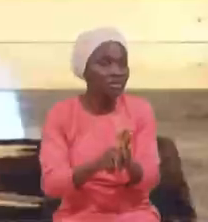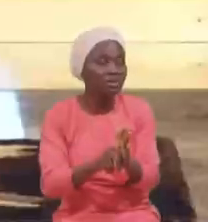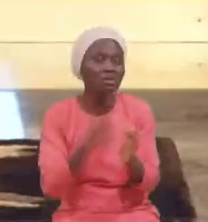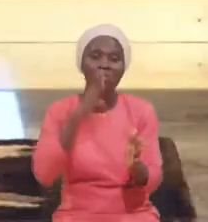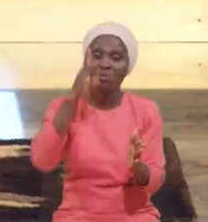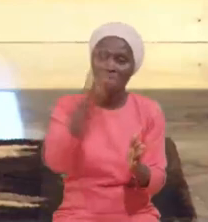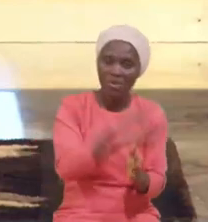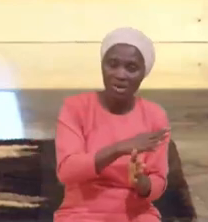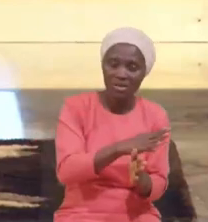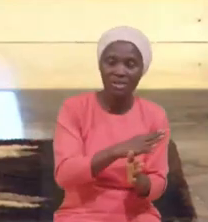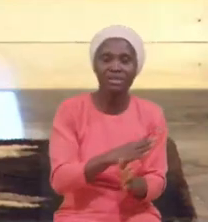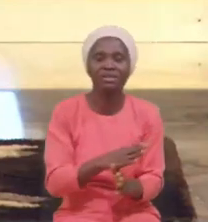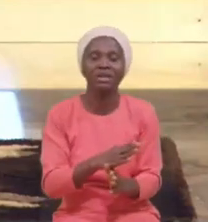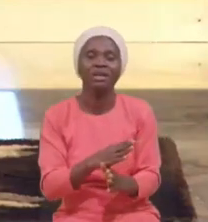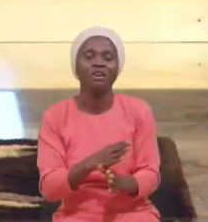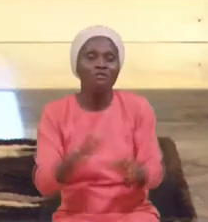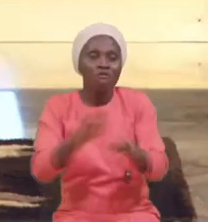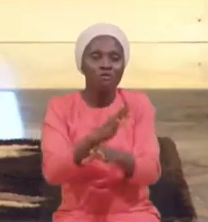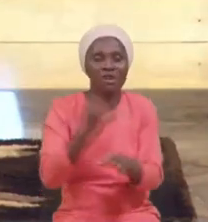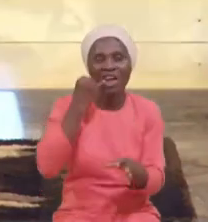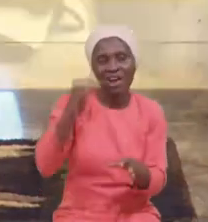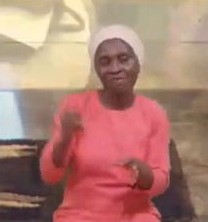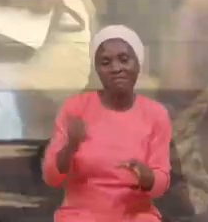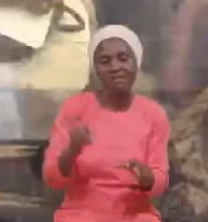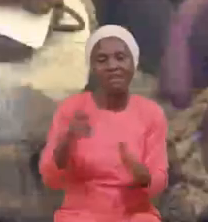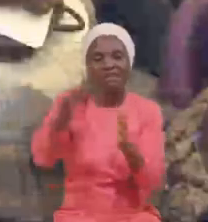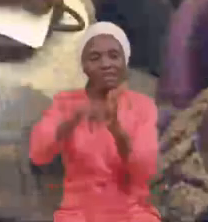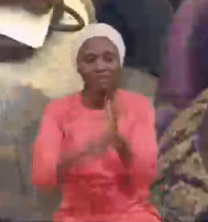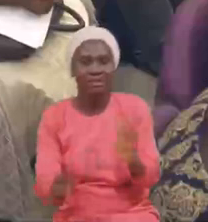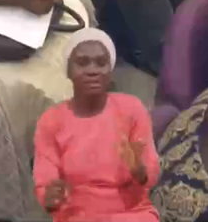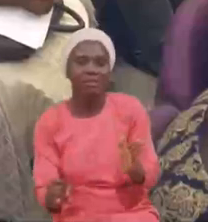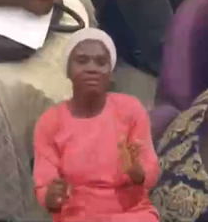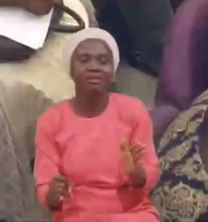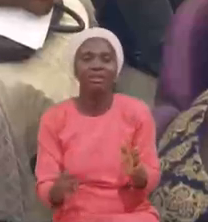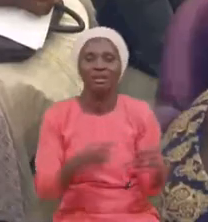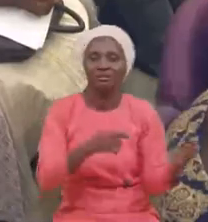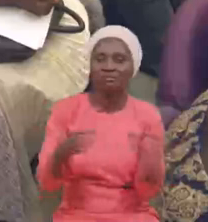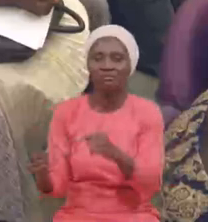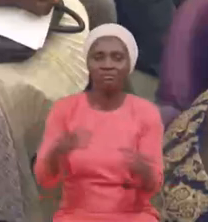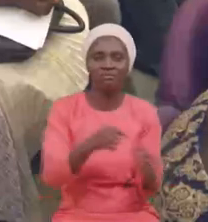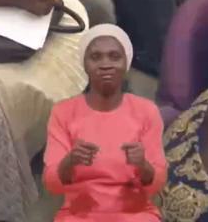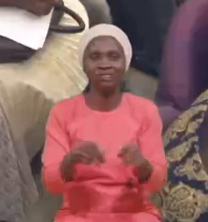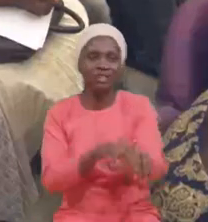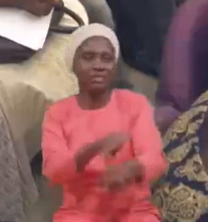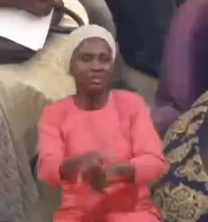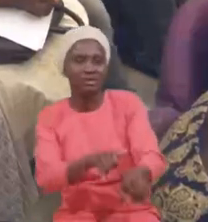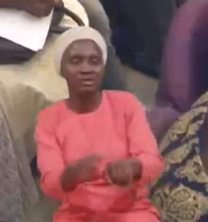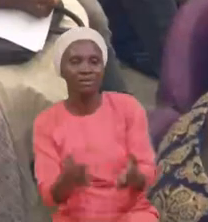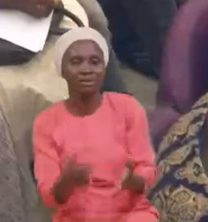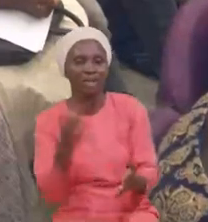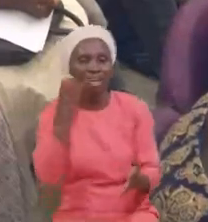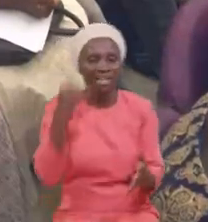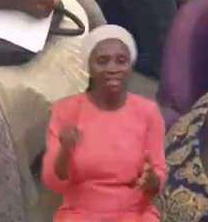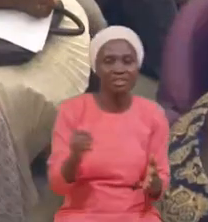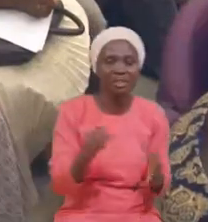cupidité, de malice, plein d'envie, de meurtre, de querelle, de ruse, de